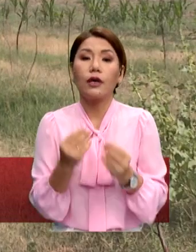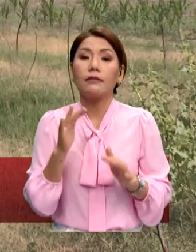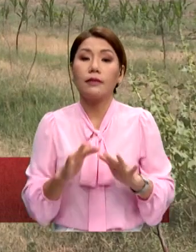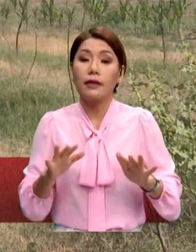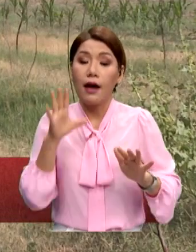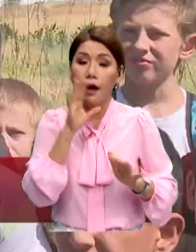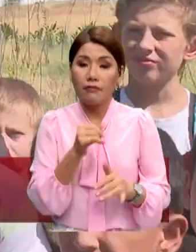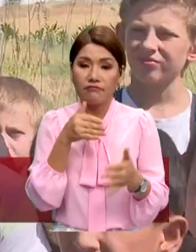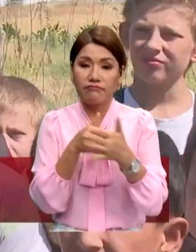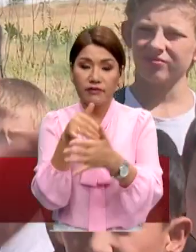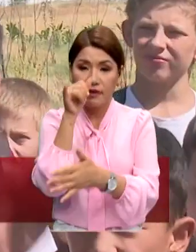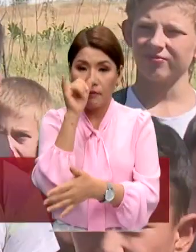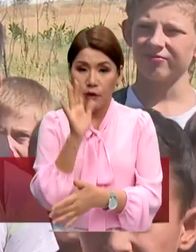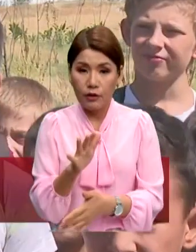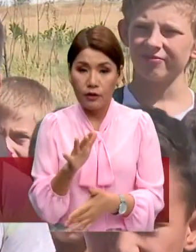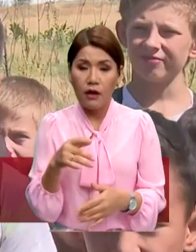теперь недоступно.